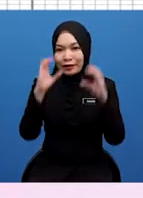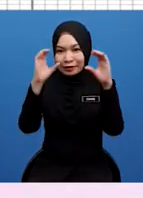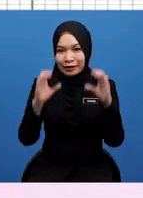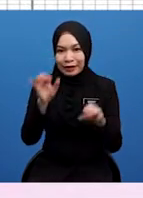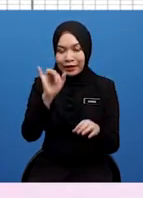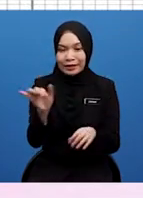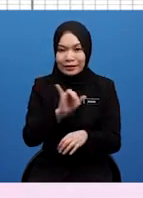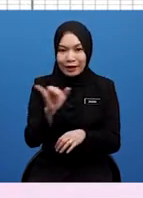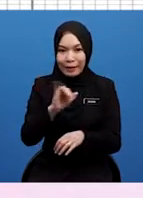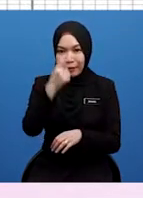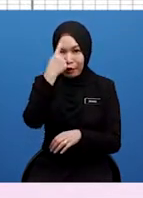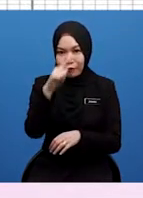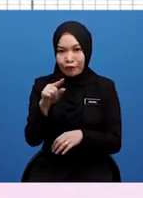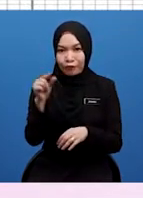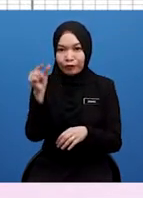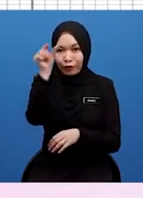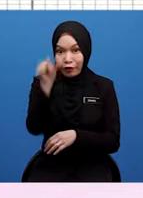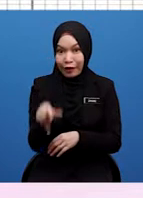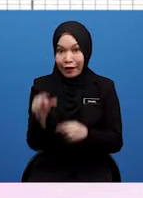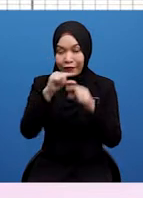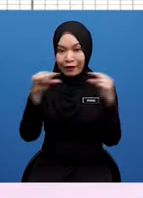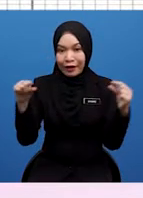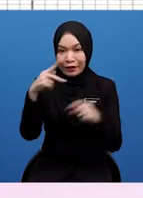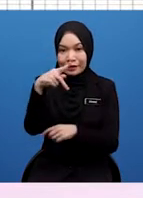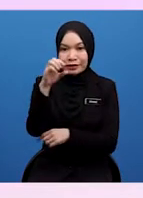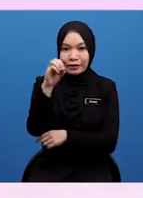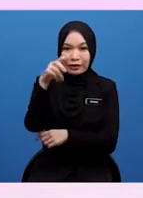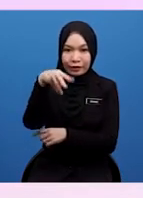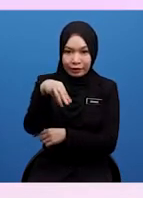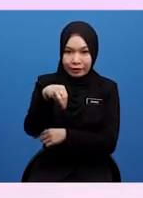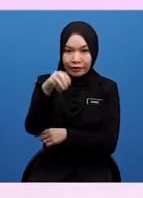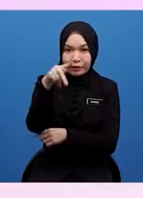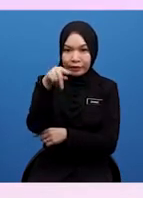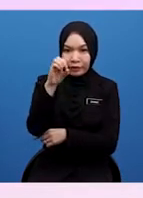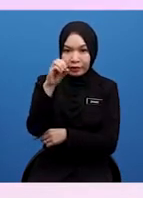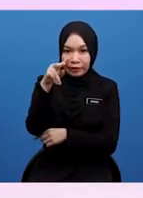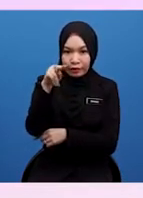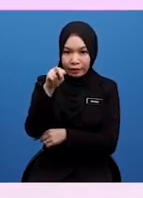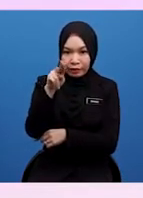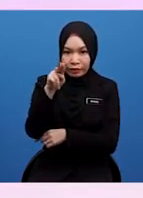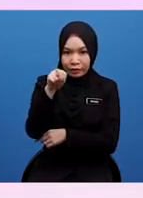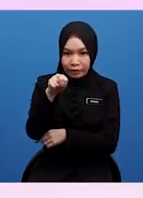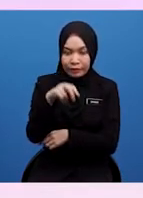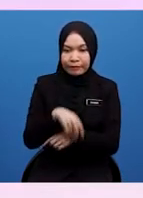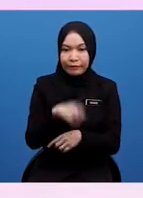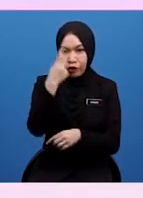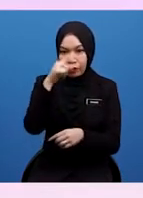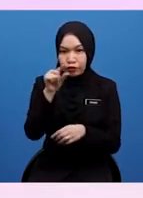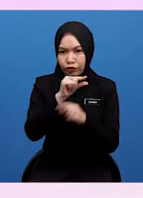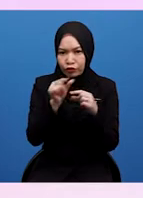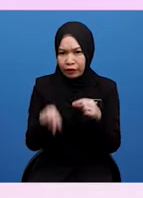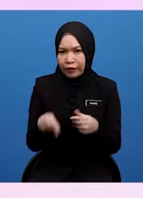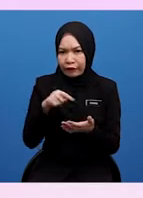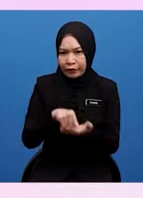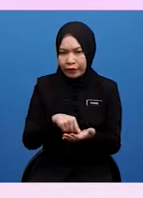menentukan skala bagi graf garis compound. Bagi graf garis compound, Skala